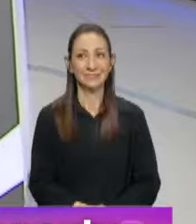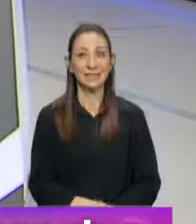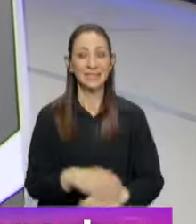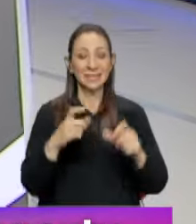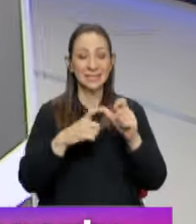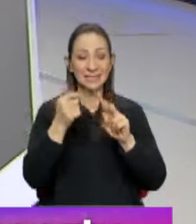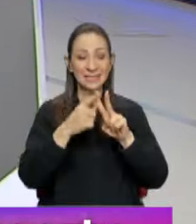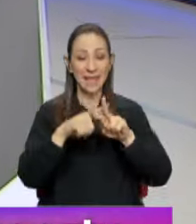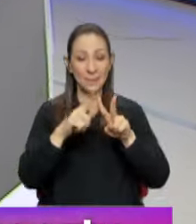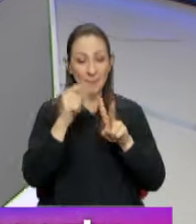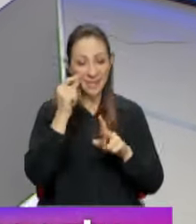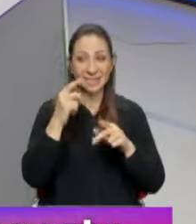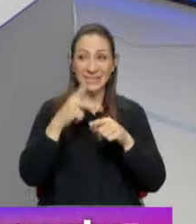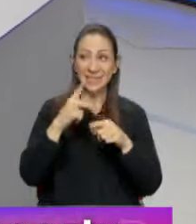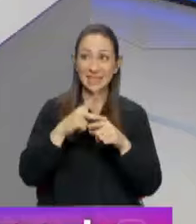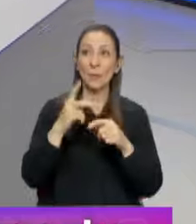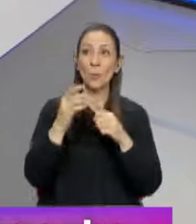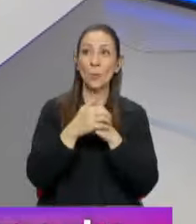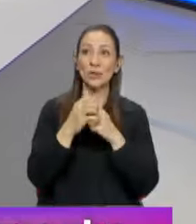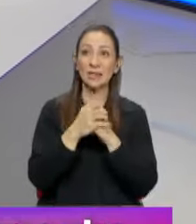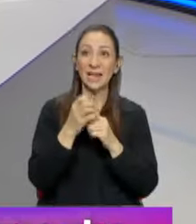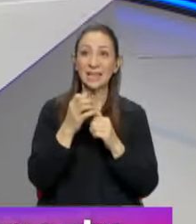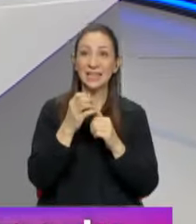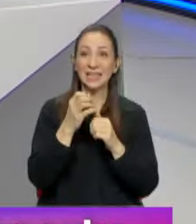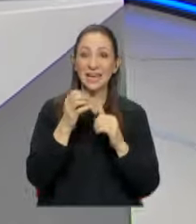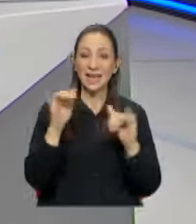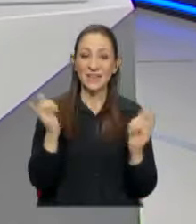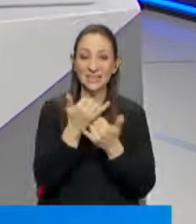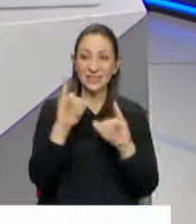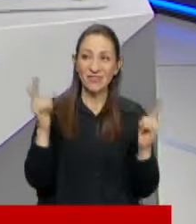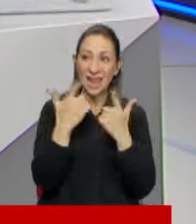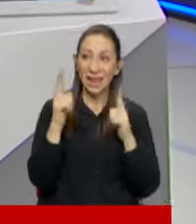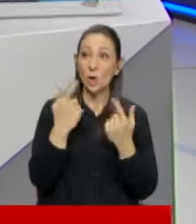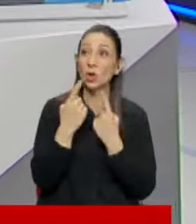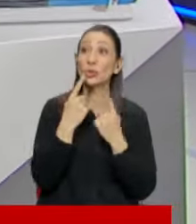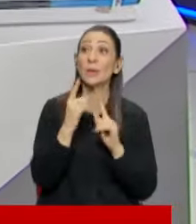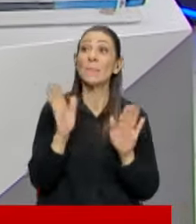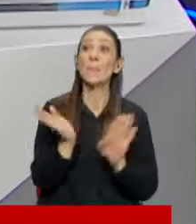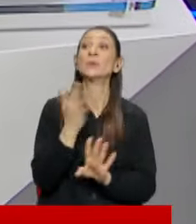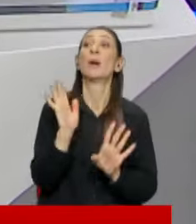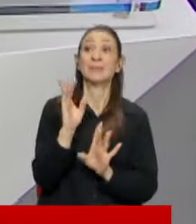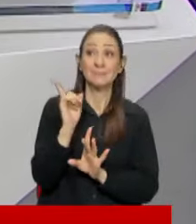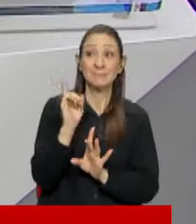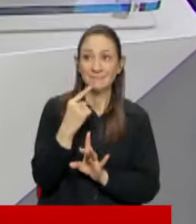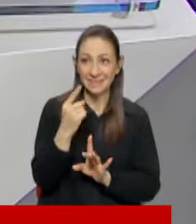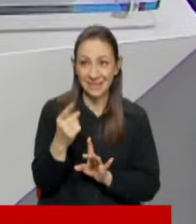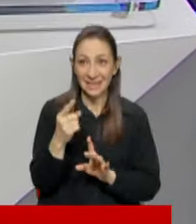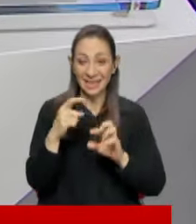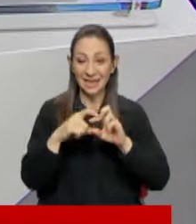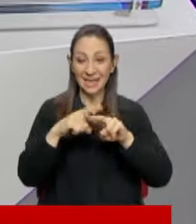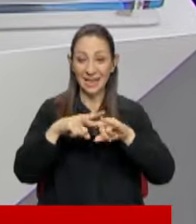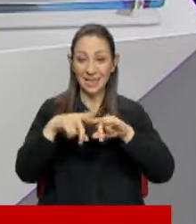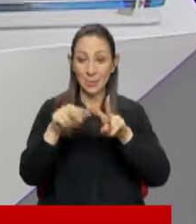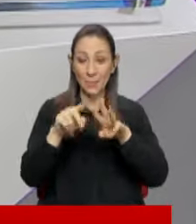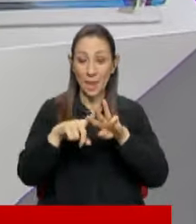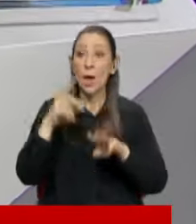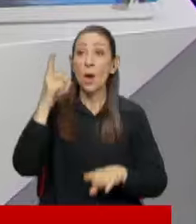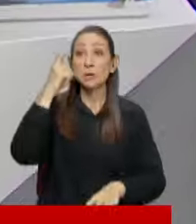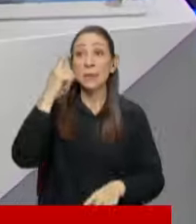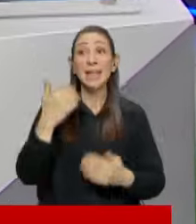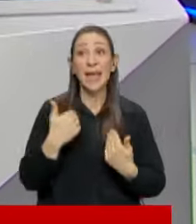Sinan Bey günaydın. Zeydan Karalar'la Portakal Çift Karnavalı'nı, festivalini konuşmadan geçmeyin yazmış. Rahim Hanım,